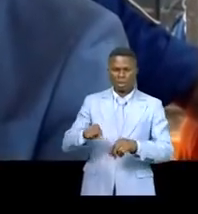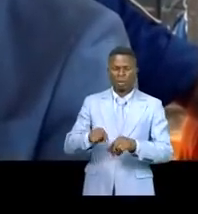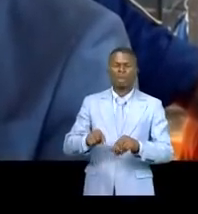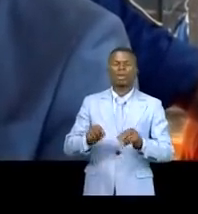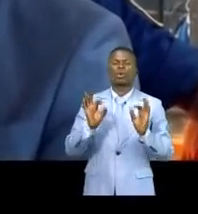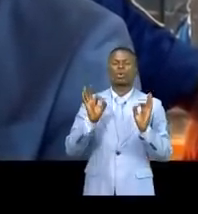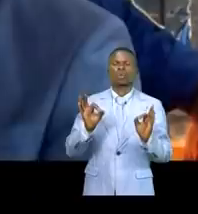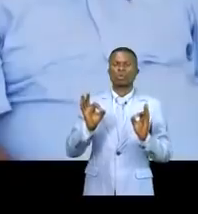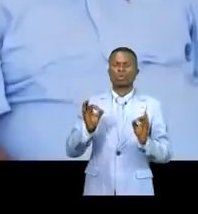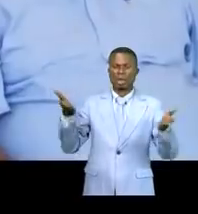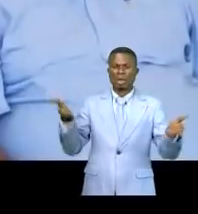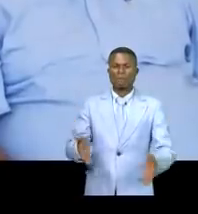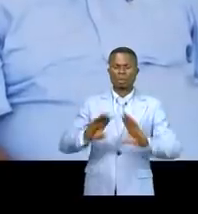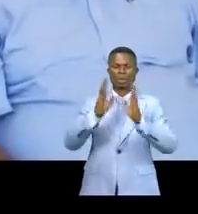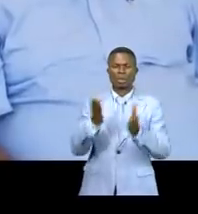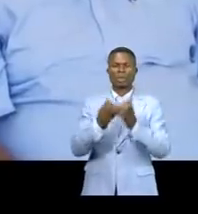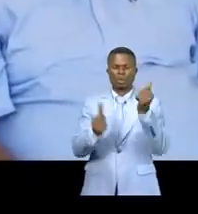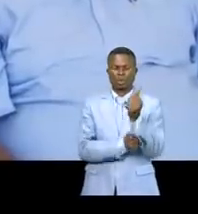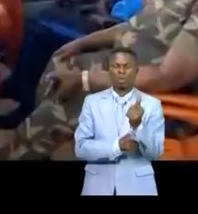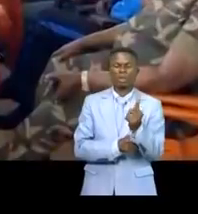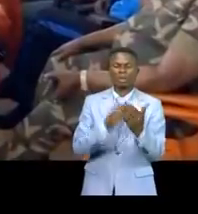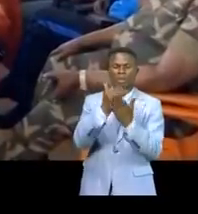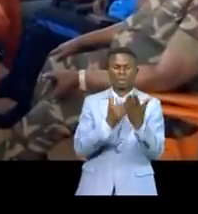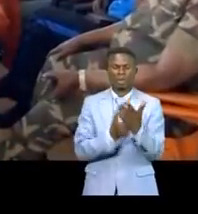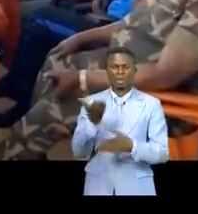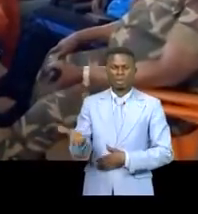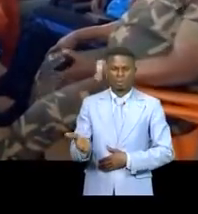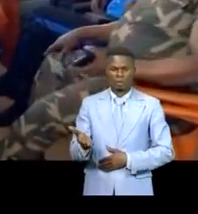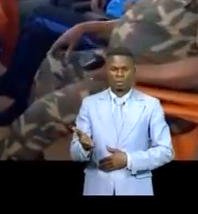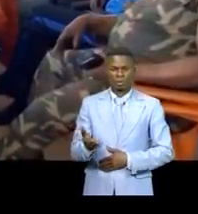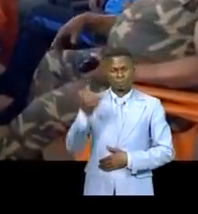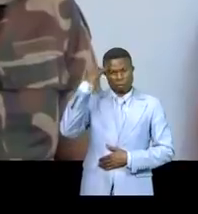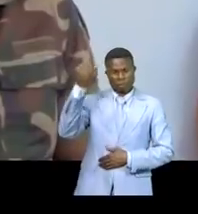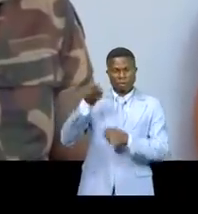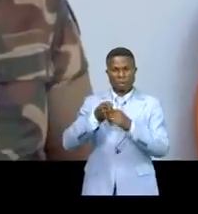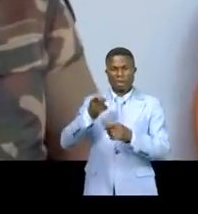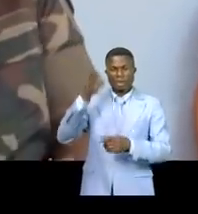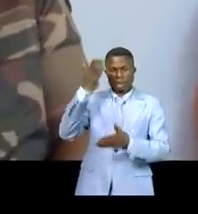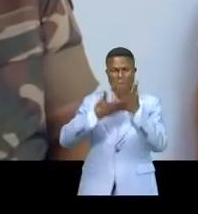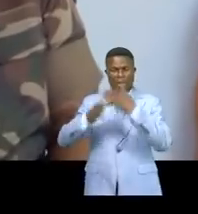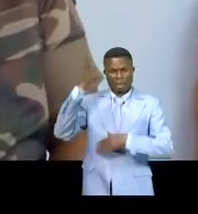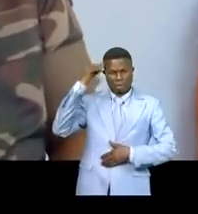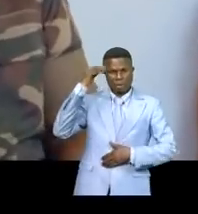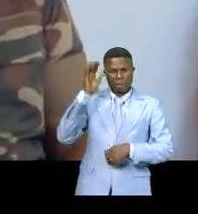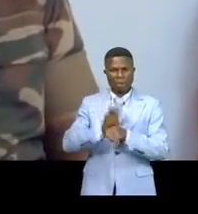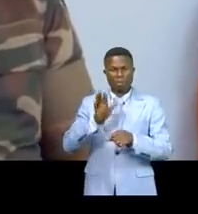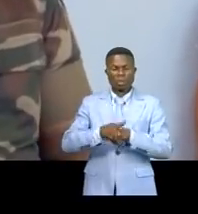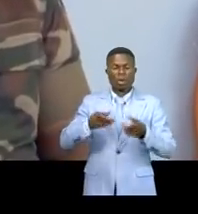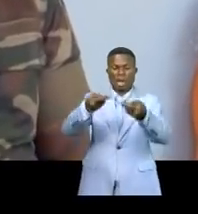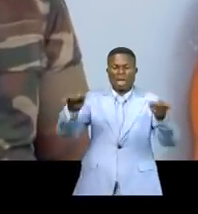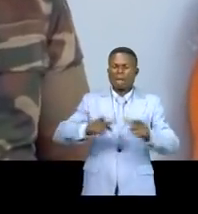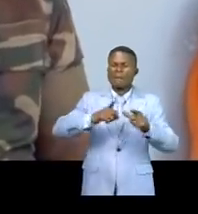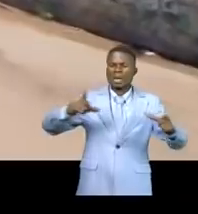Daipen, en présence de tous les acteurs impliqués dans cette affaire. Il est ressorti des échanges qu'effectivement, plusieurs hectares du